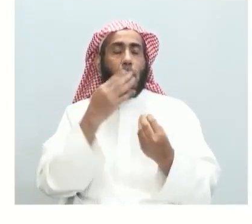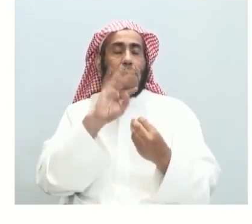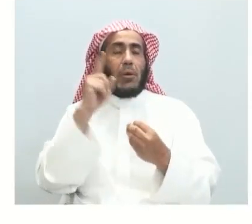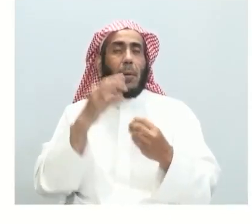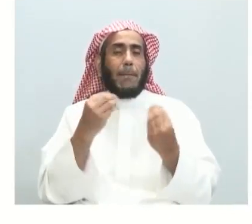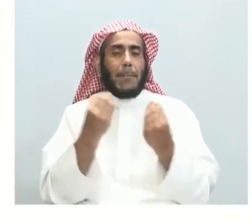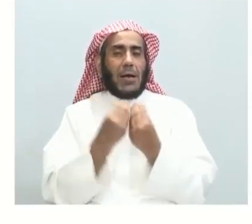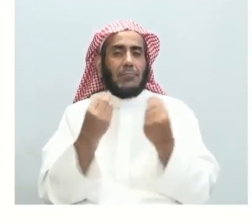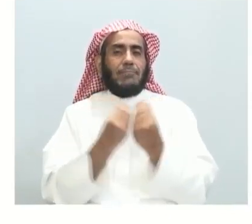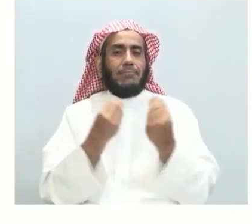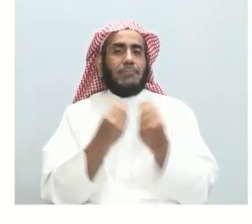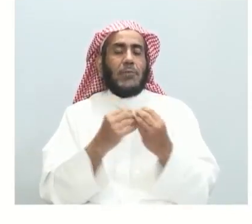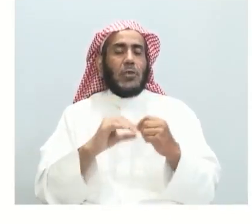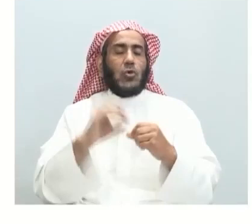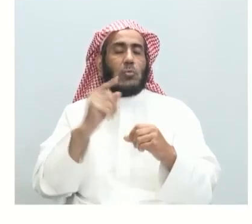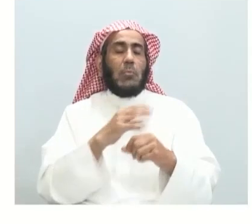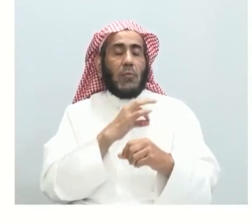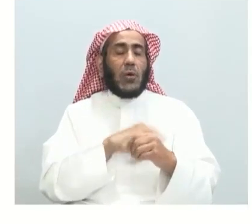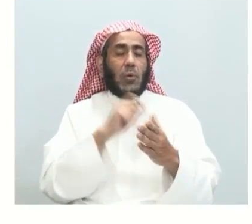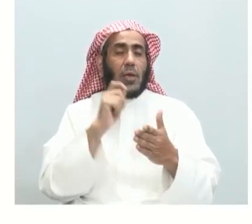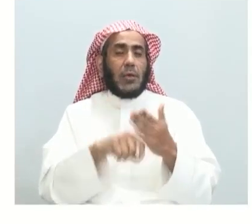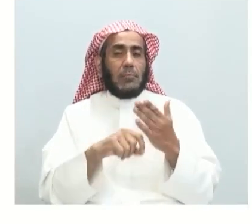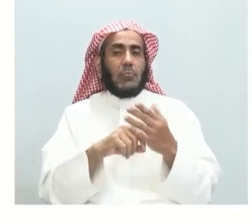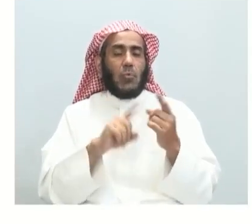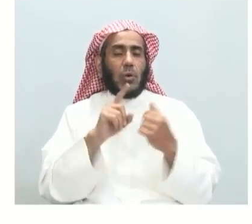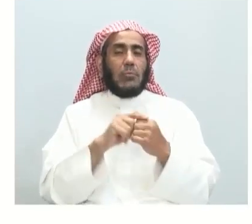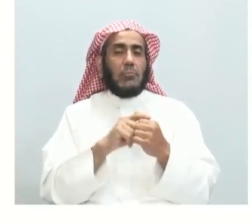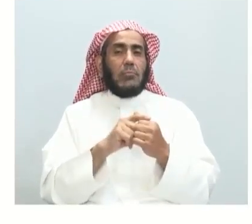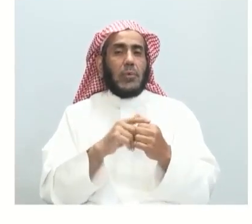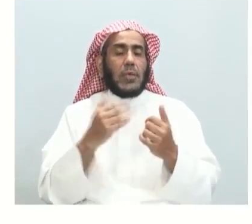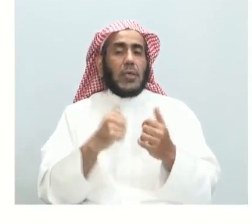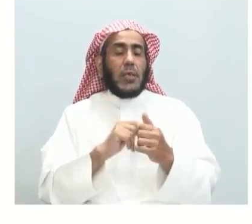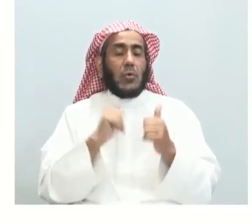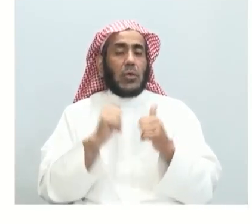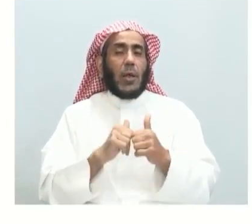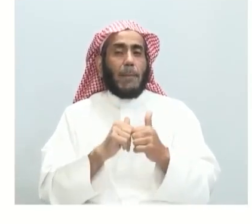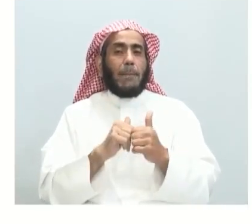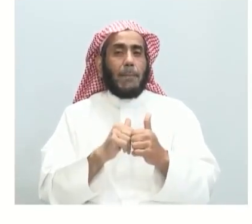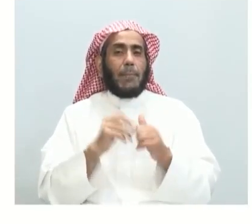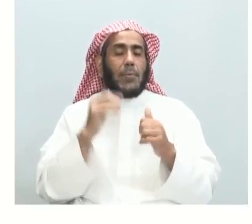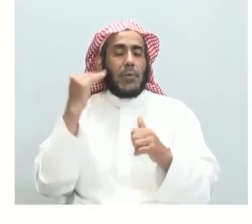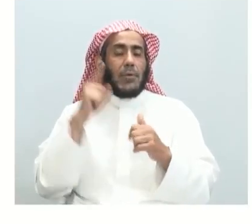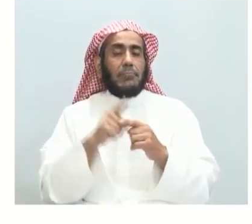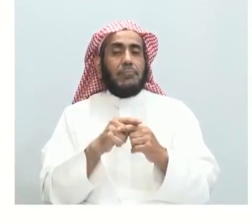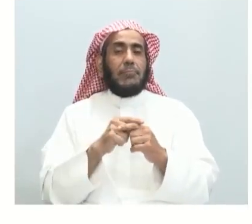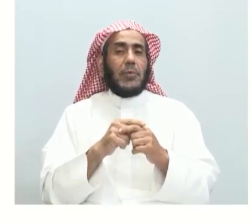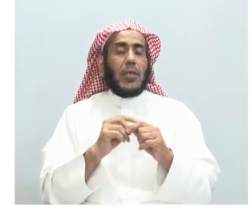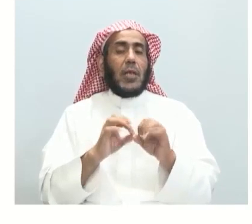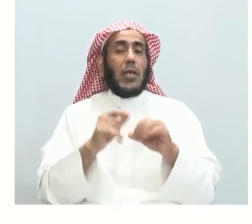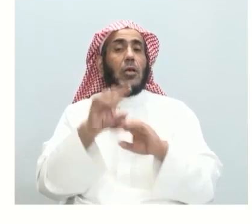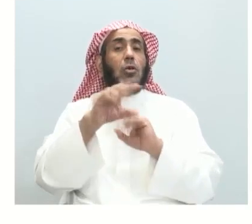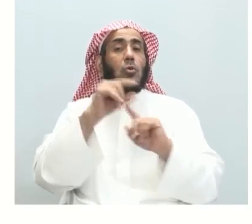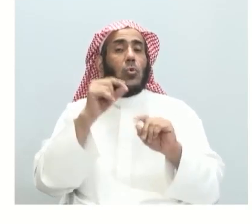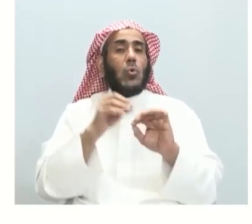تعالى مع جمله من الفوائد والاحكام هنا ارجع ايها الطالب والطالبه الى سوره الانعام